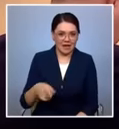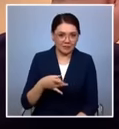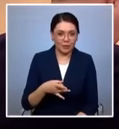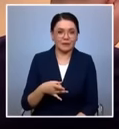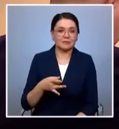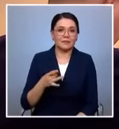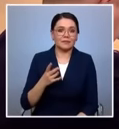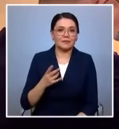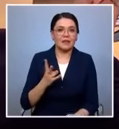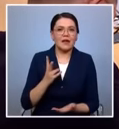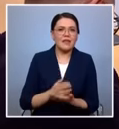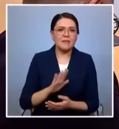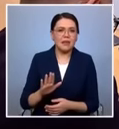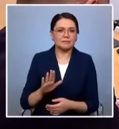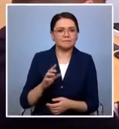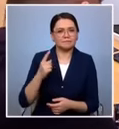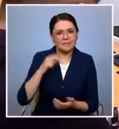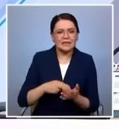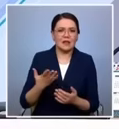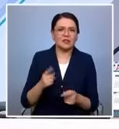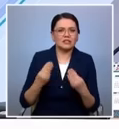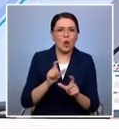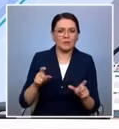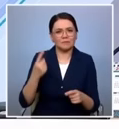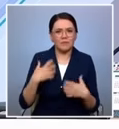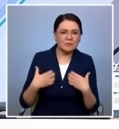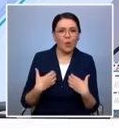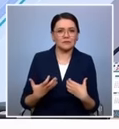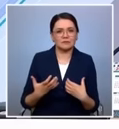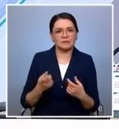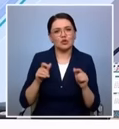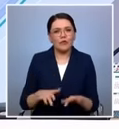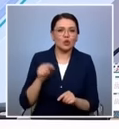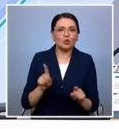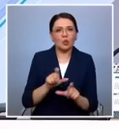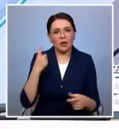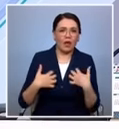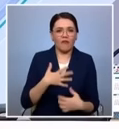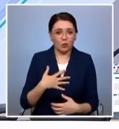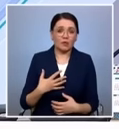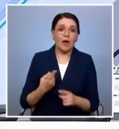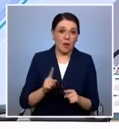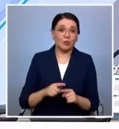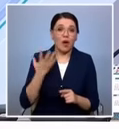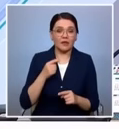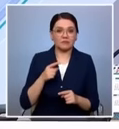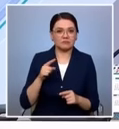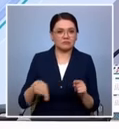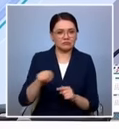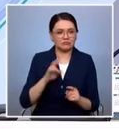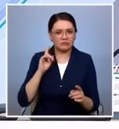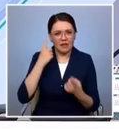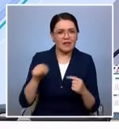Завершая прямую линию, обсуждали вопрос обманутых дольщиков. И будет ли закрыт вопрос этот к 2023